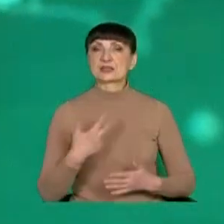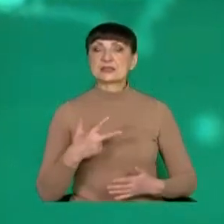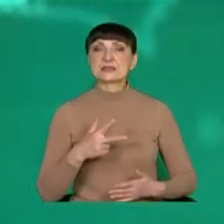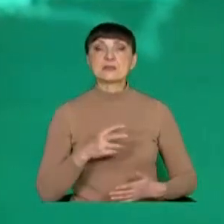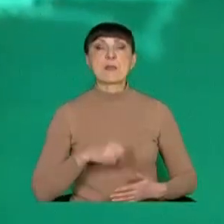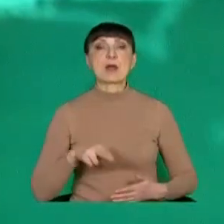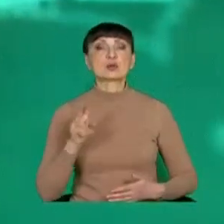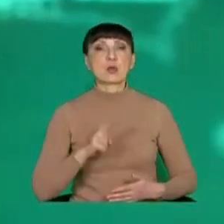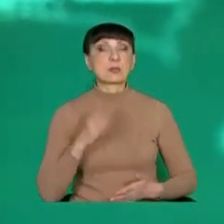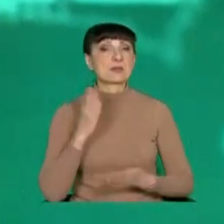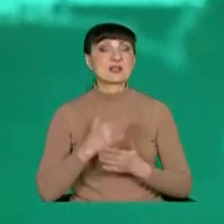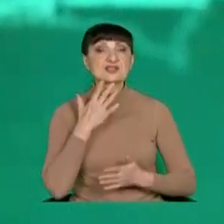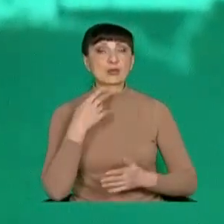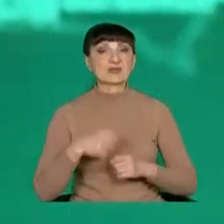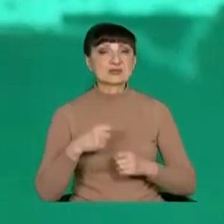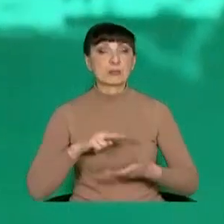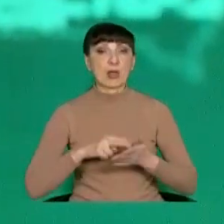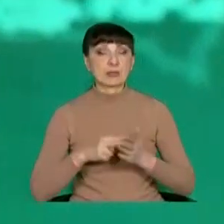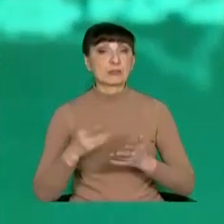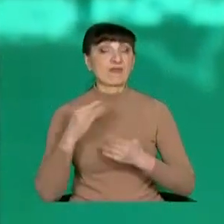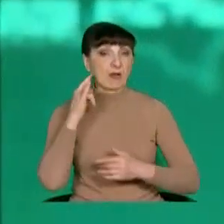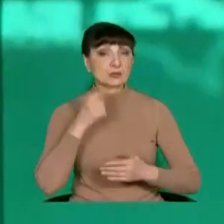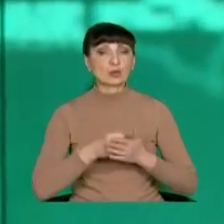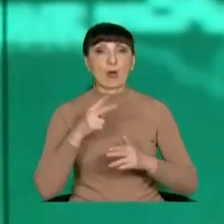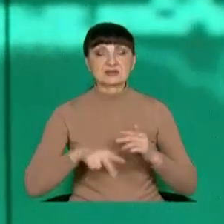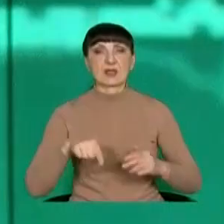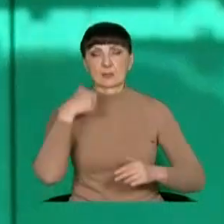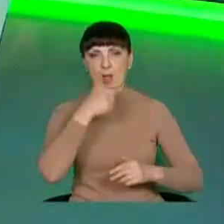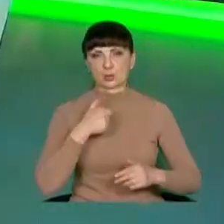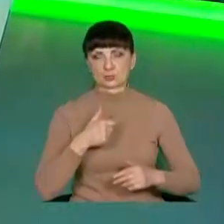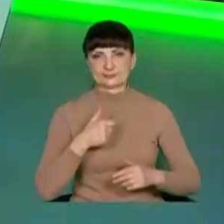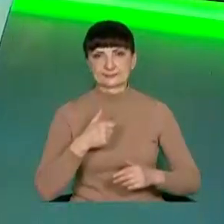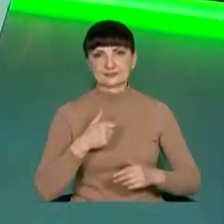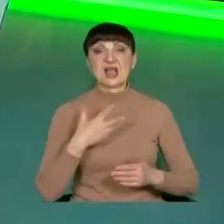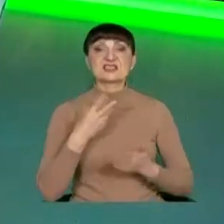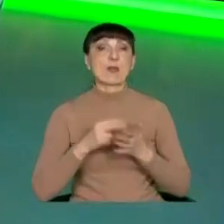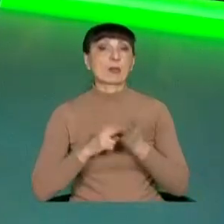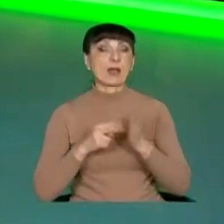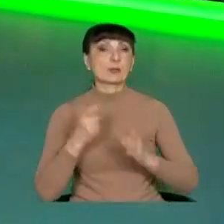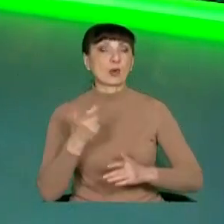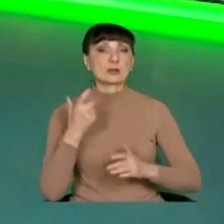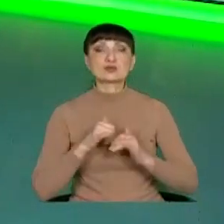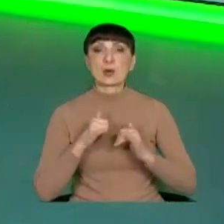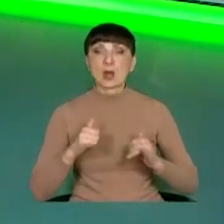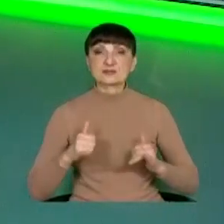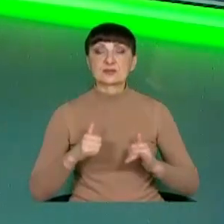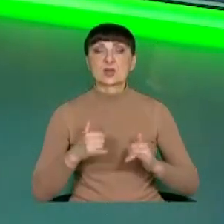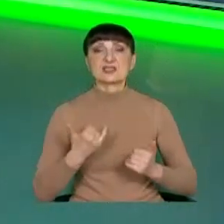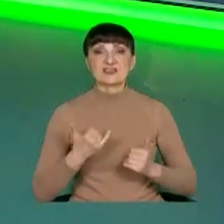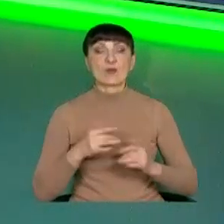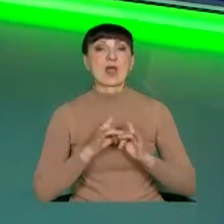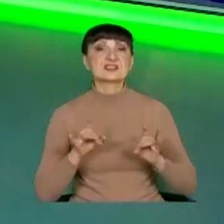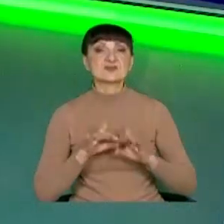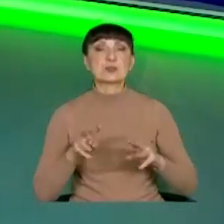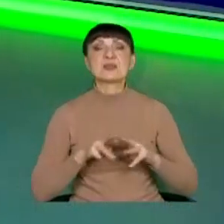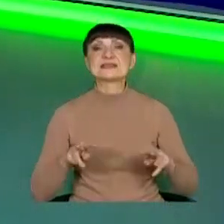долларов прямых иностранных инвестиций планирует привлечь Казахстан до конца этого года. Свои планы по экономическому росту сегодня озвучили